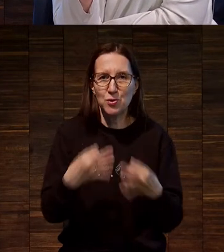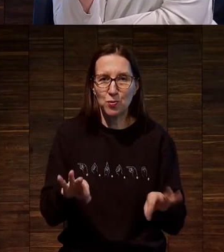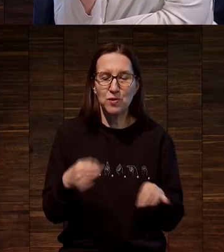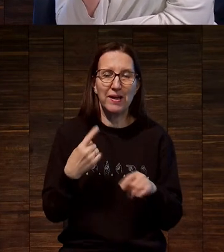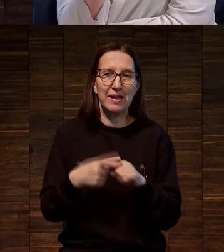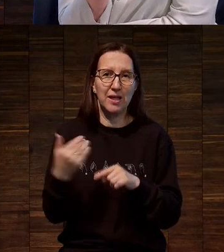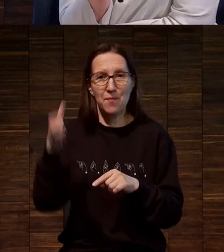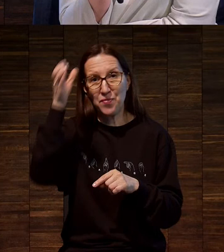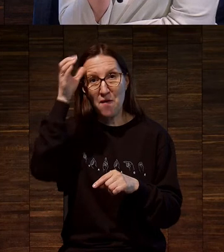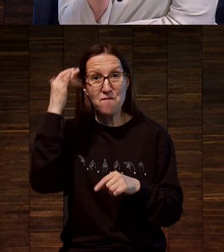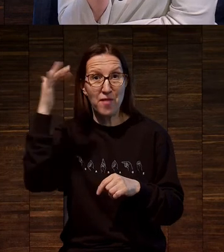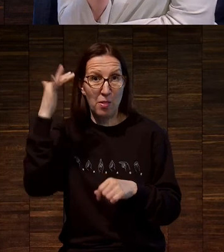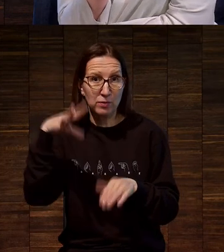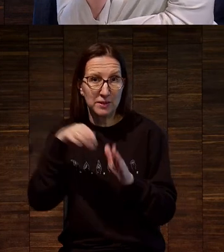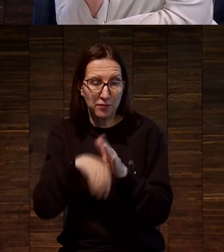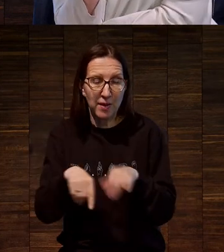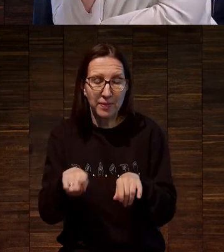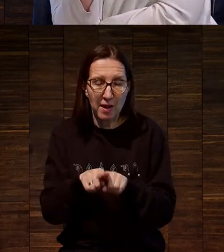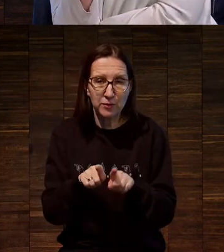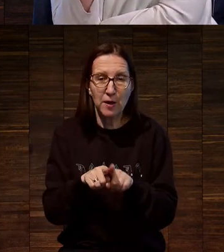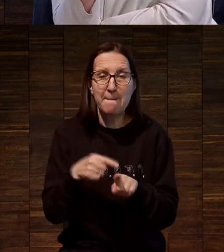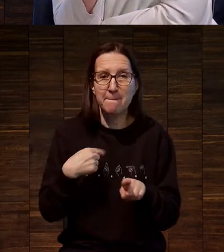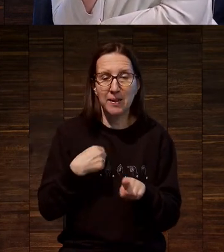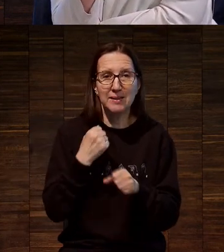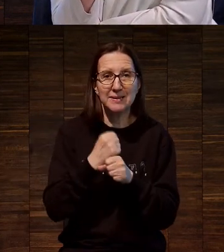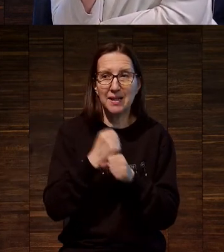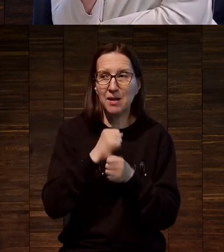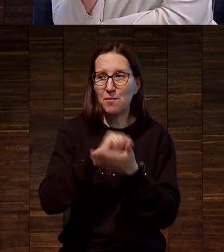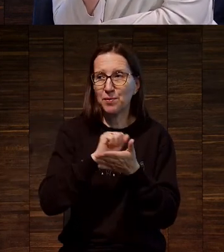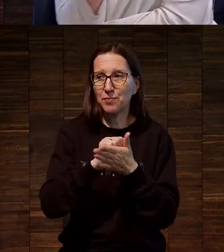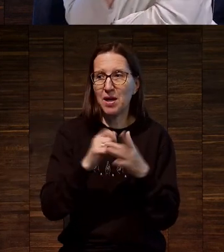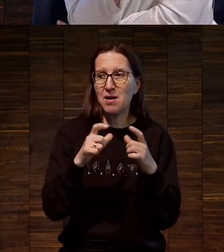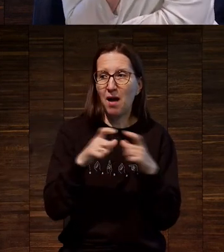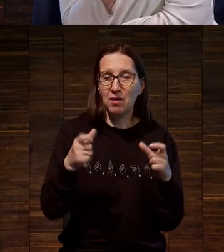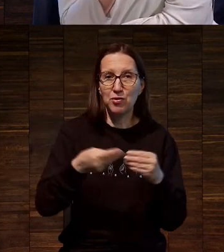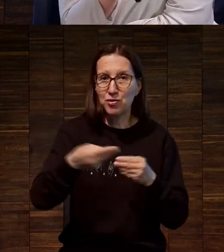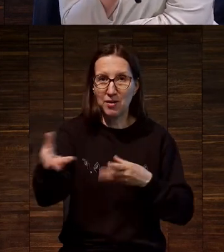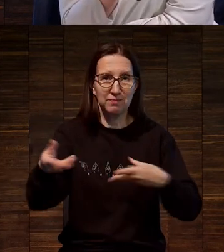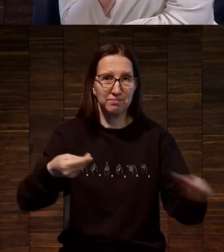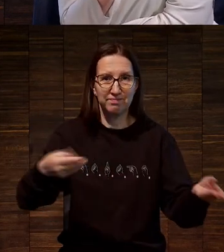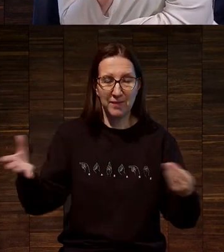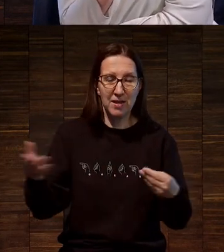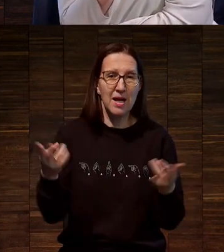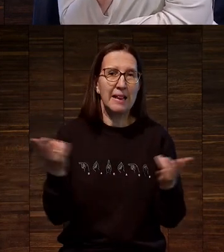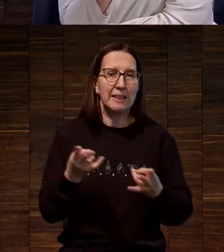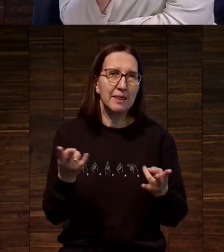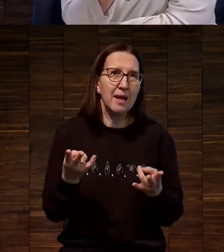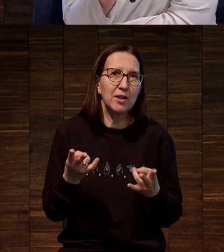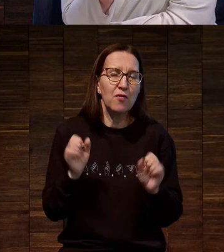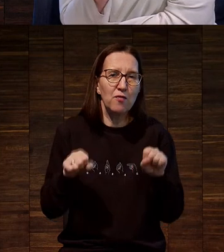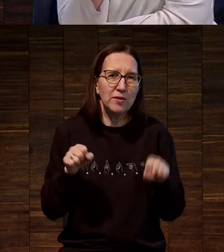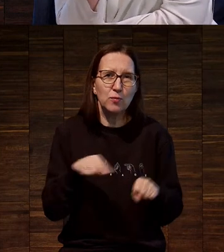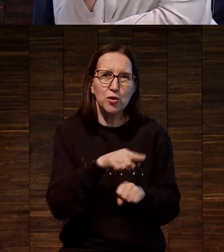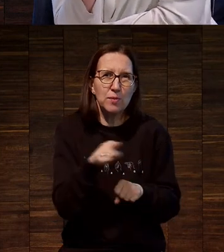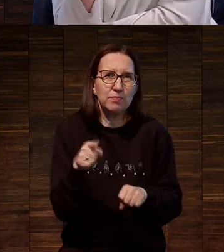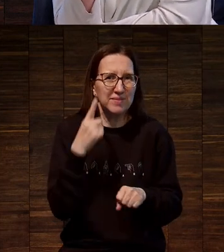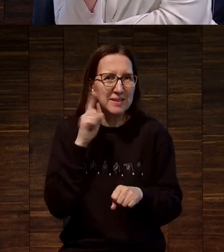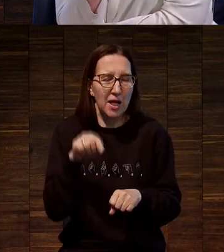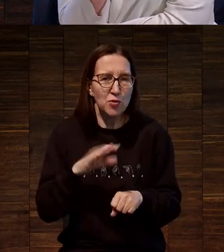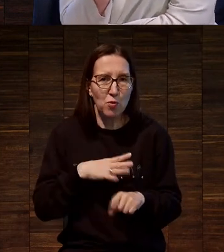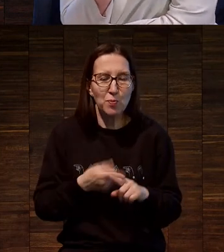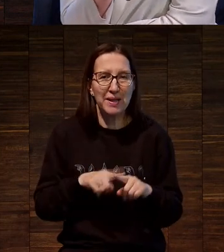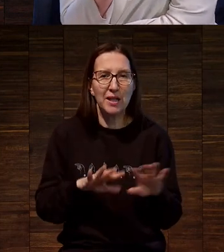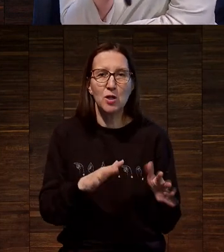такую серию карточек, которые мы распространяли на маркете. И надо знать, возможно, вы знаете, что